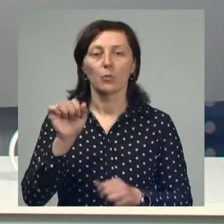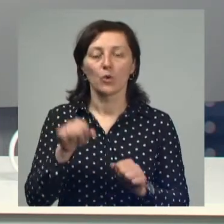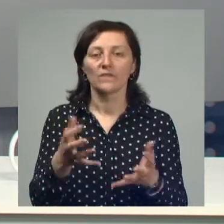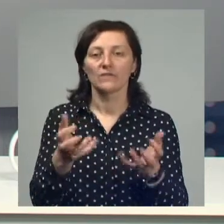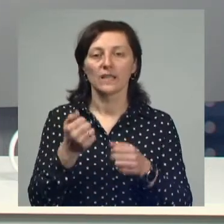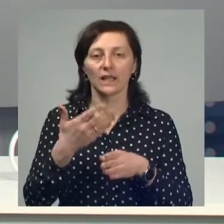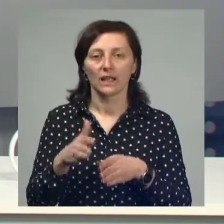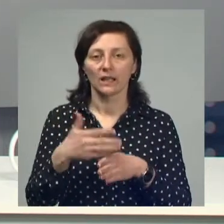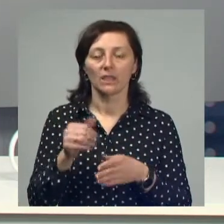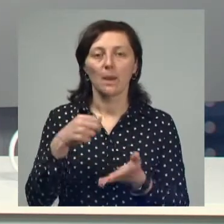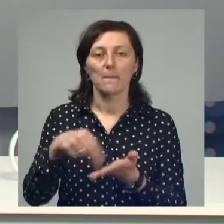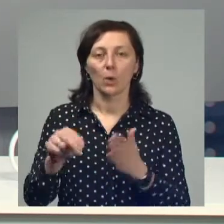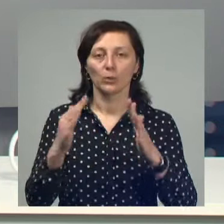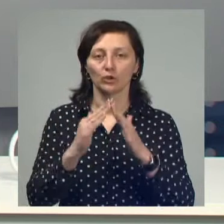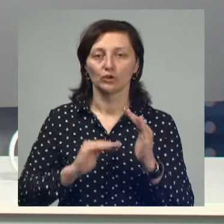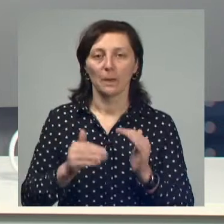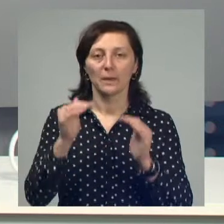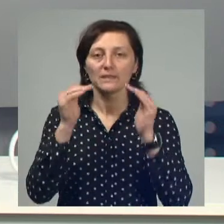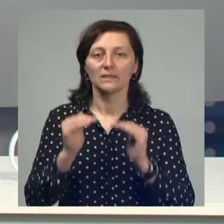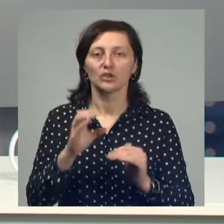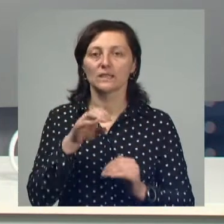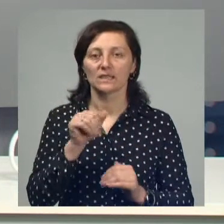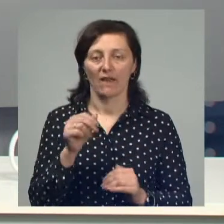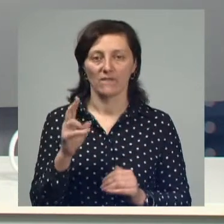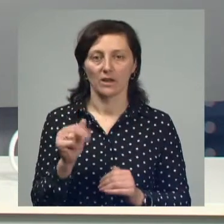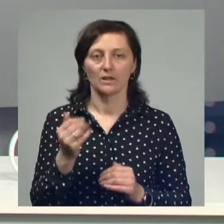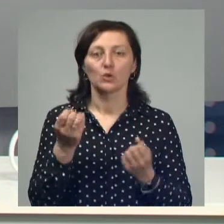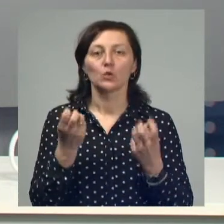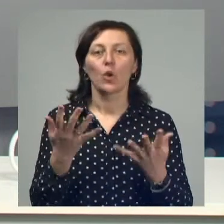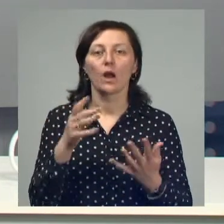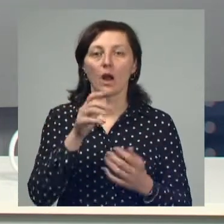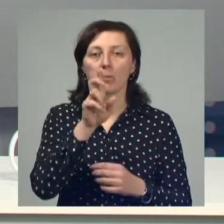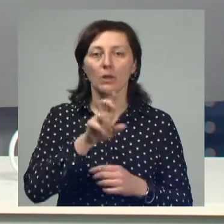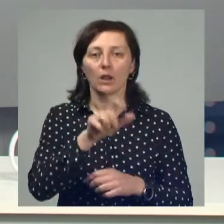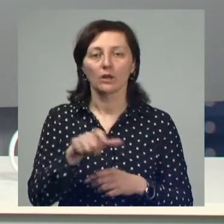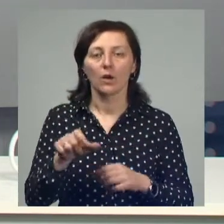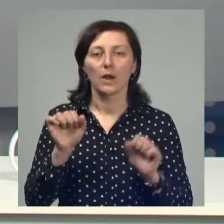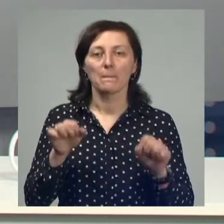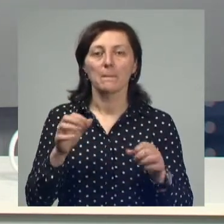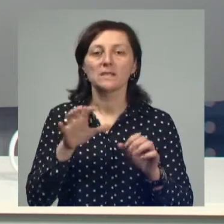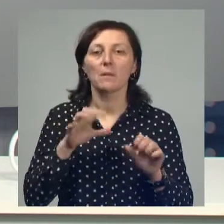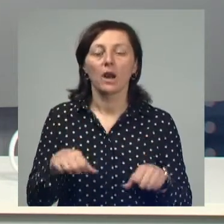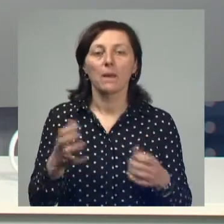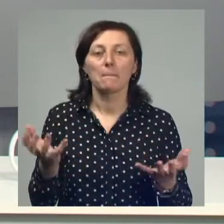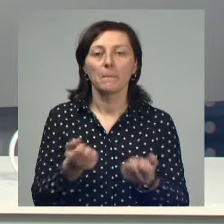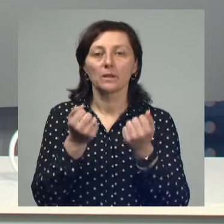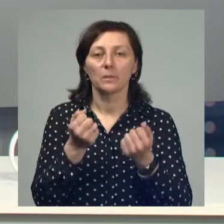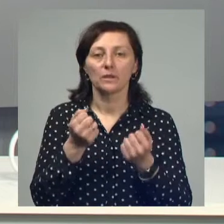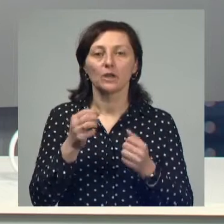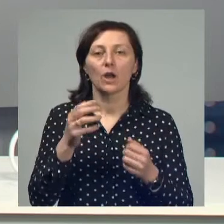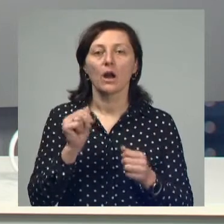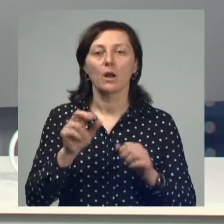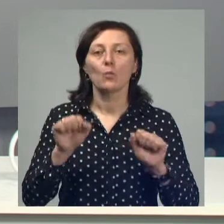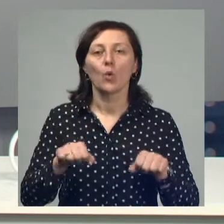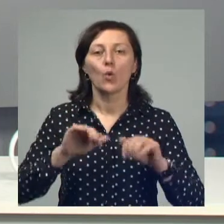кредит на покупку жилья по сниженной ставке сколько белгородцев успели воспользоваться господдержкой и как еще можно уменьшить банковские